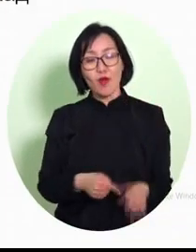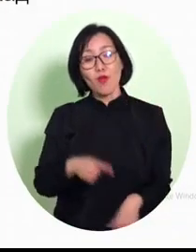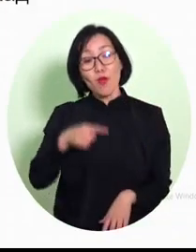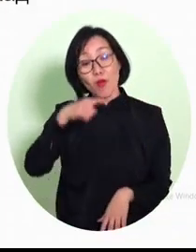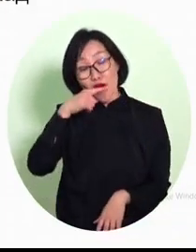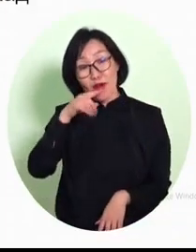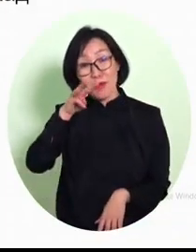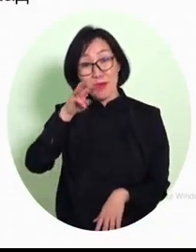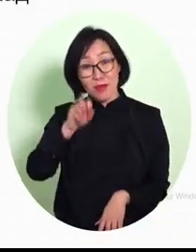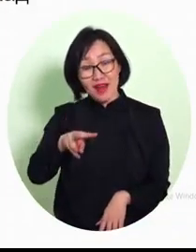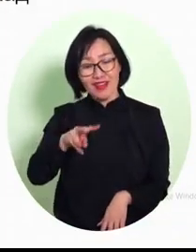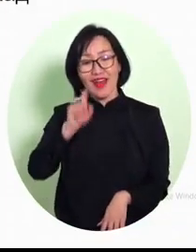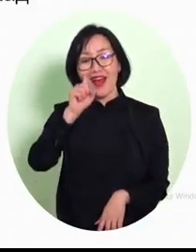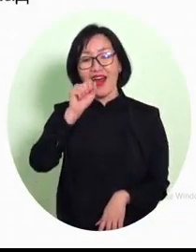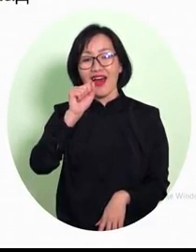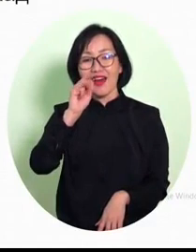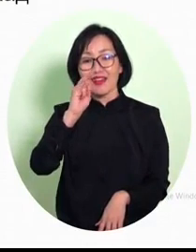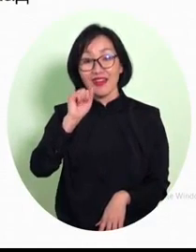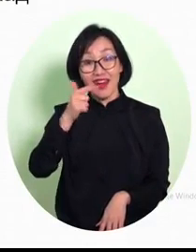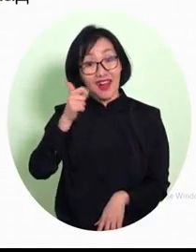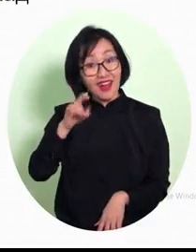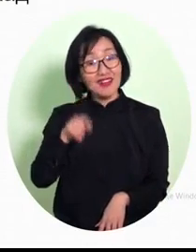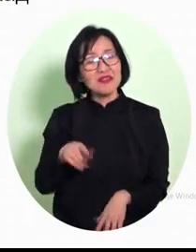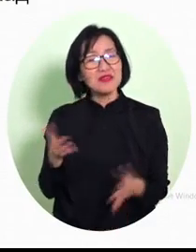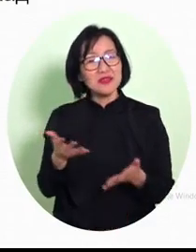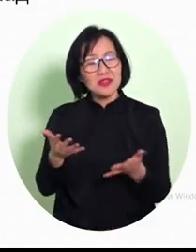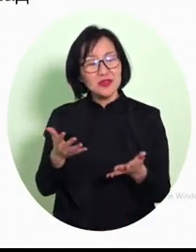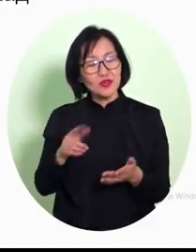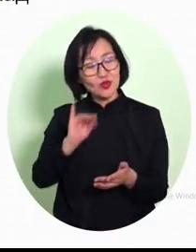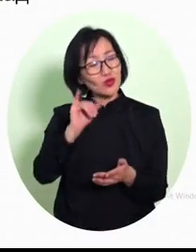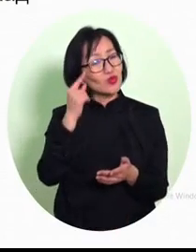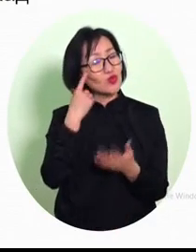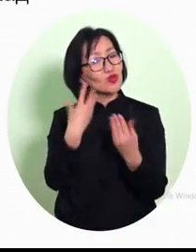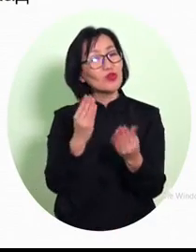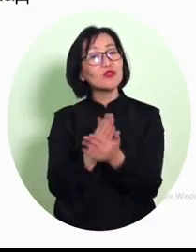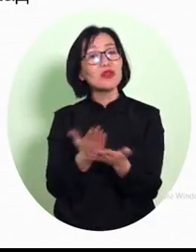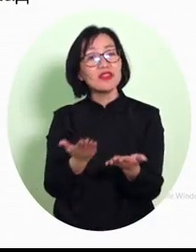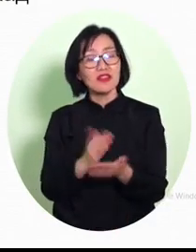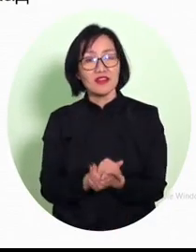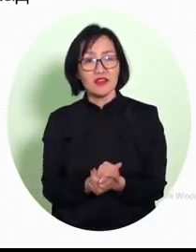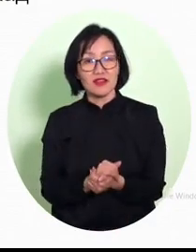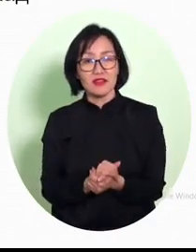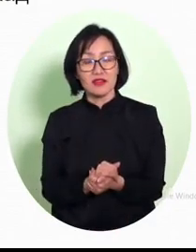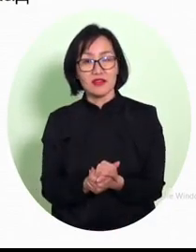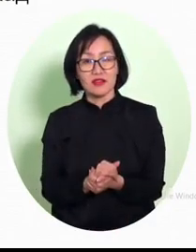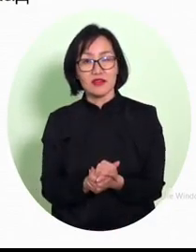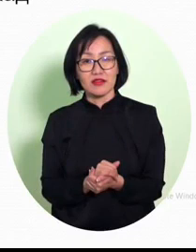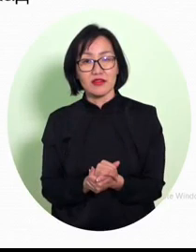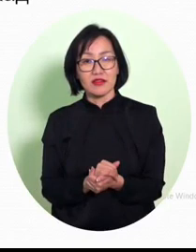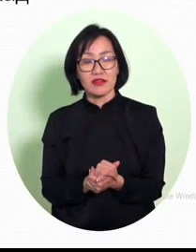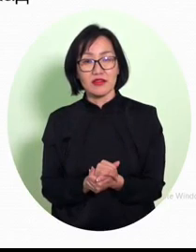морь мал хангар гэдэг сайхан үгийг авсан тодруулсан байна. Морь мал хангар гэдгийг та нар юу гэж бодож байна?